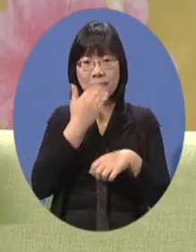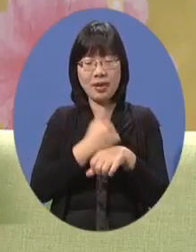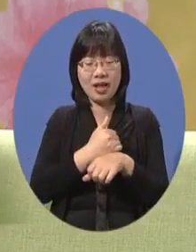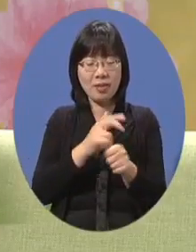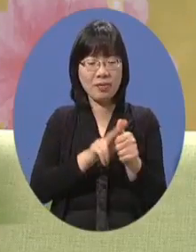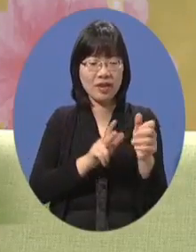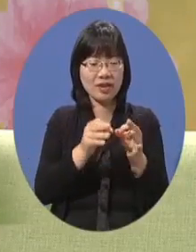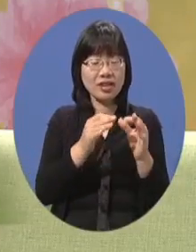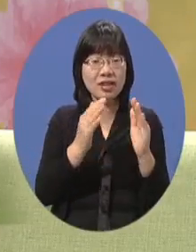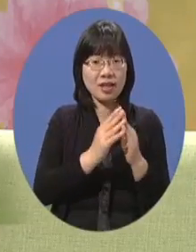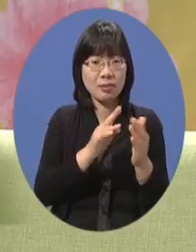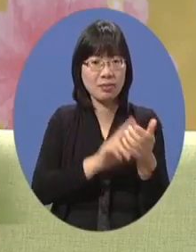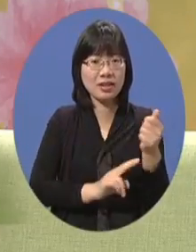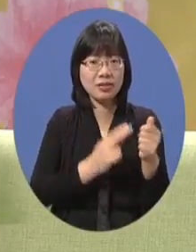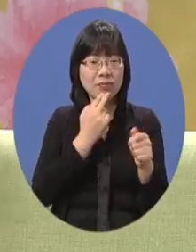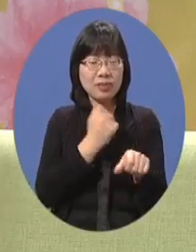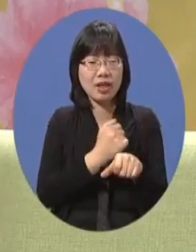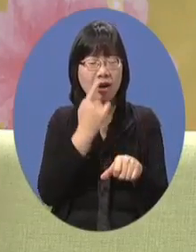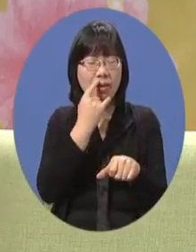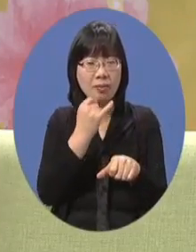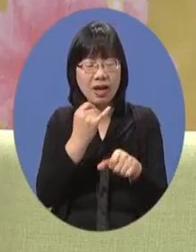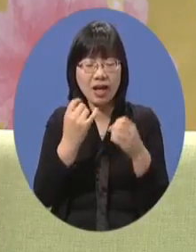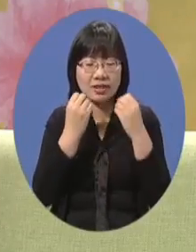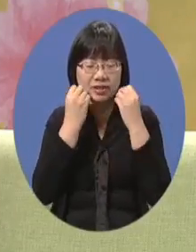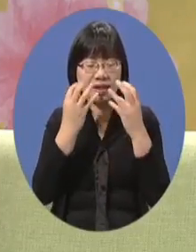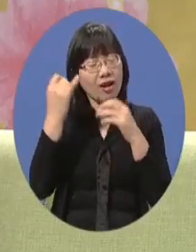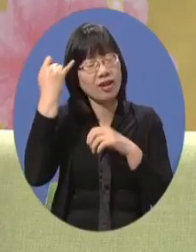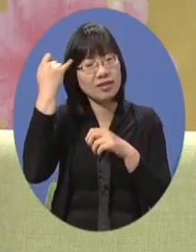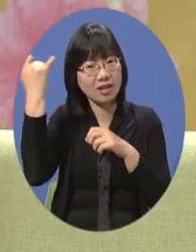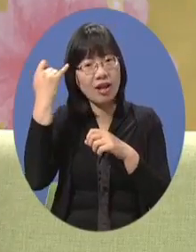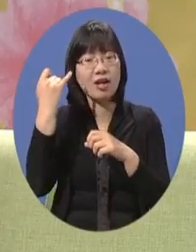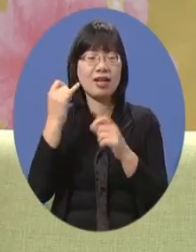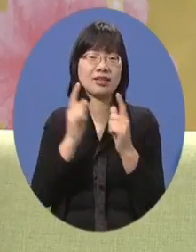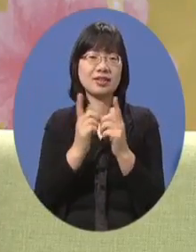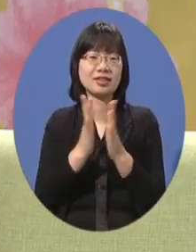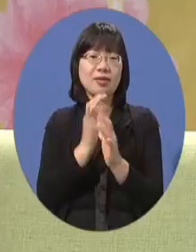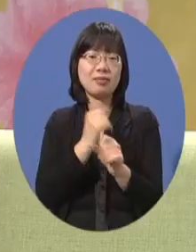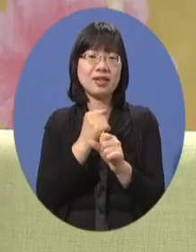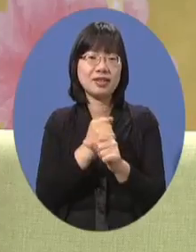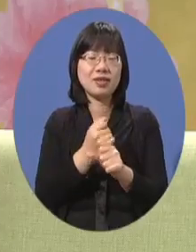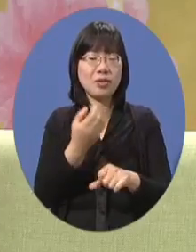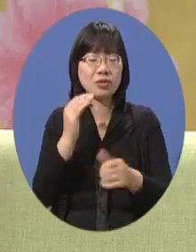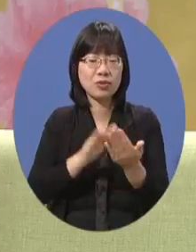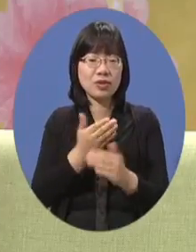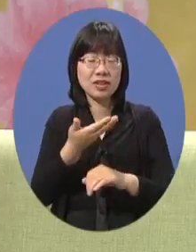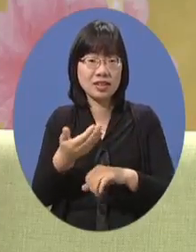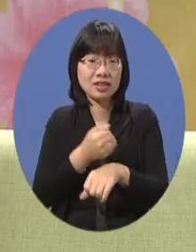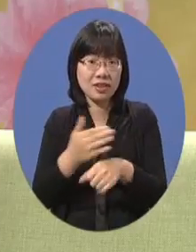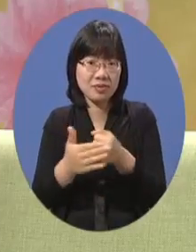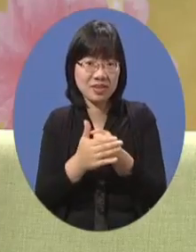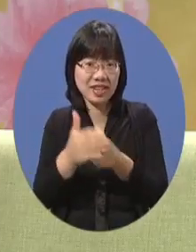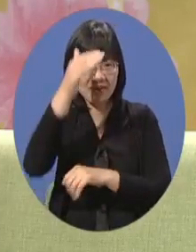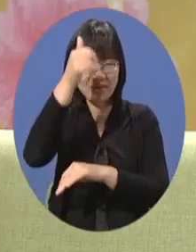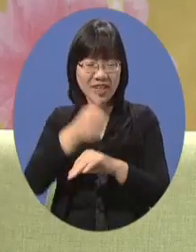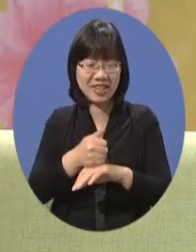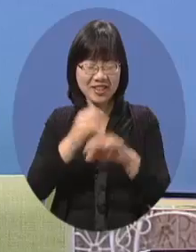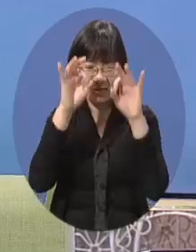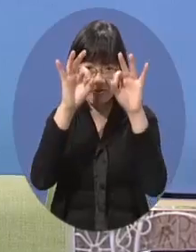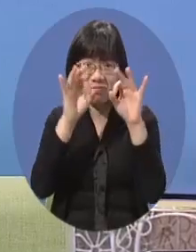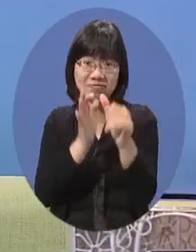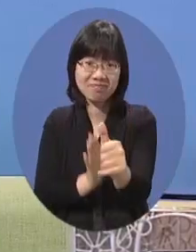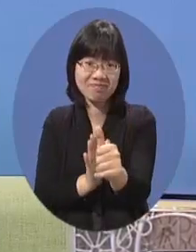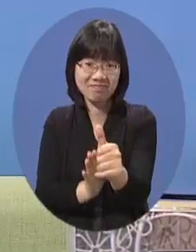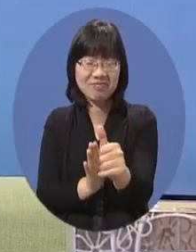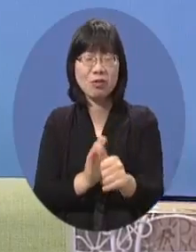마트에선 절대 팔지 않는 엄마표 창의력 놀이감까지 아주 자세하게 소개를 해드릴 테니까 끝까지 함께해 주시기 바랍니다. 그렇습니다. 오늘